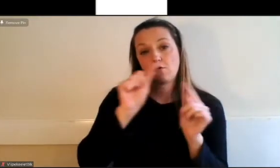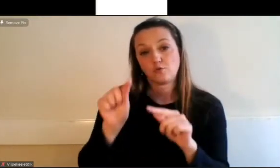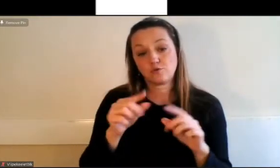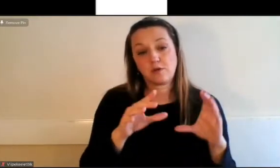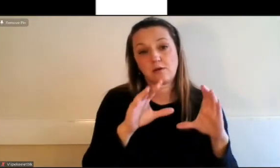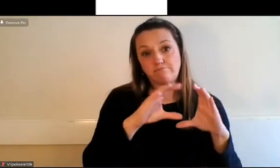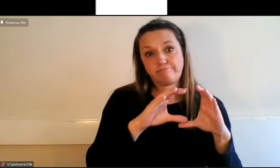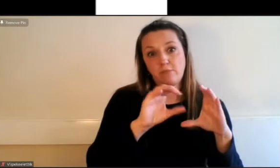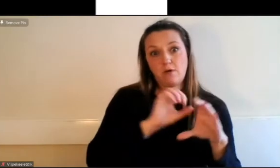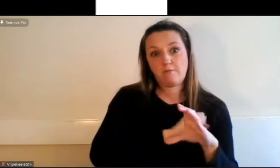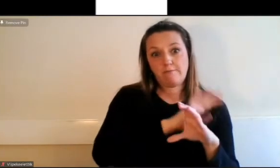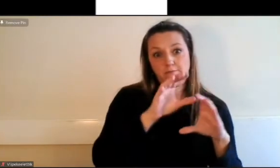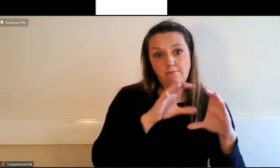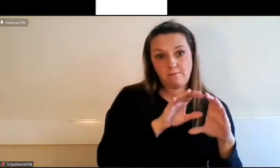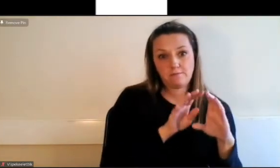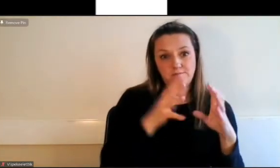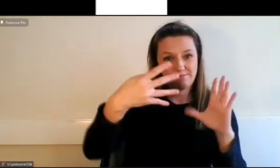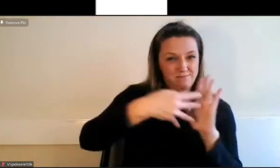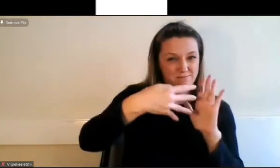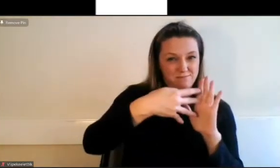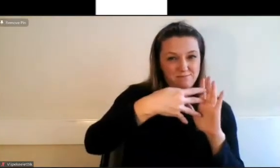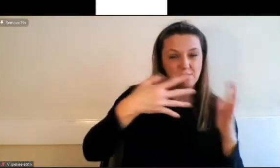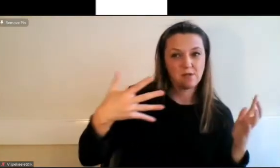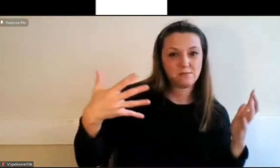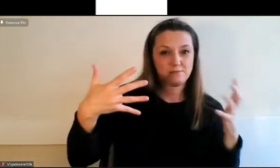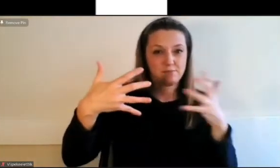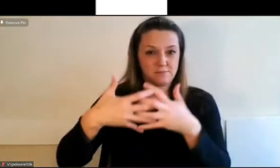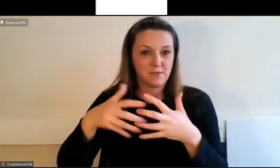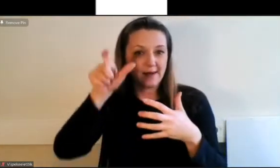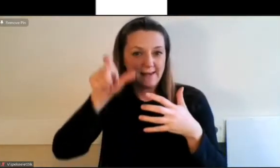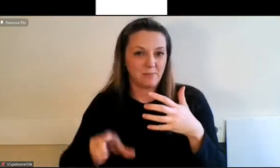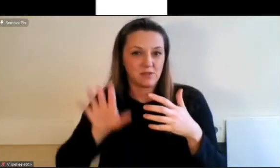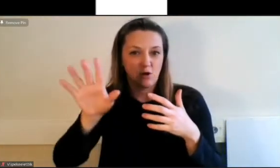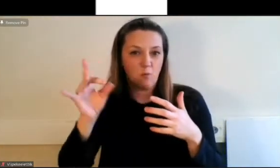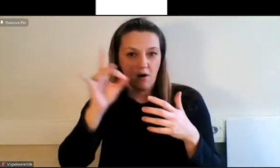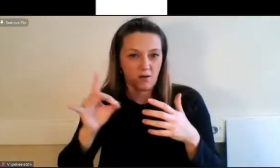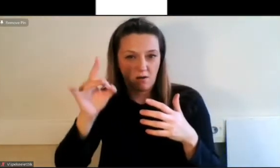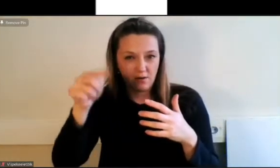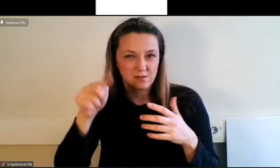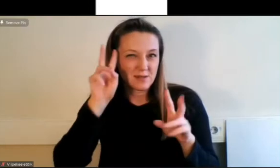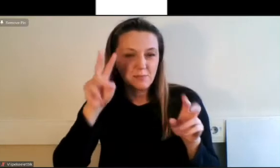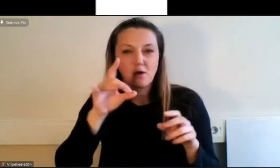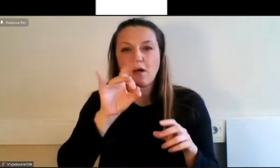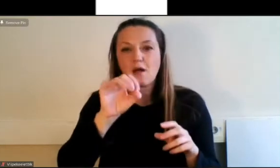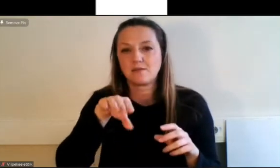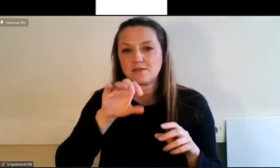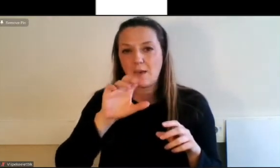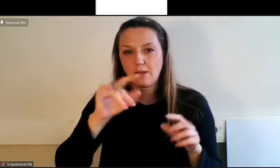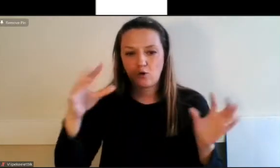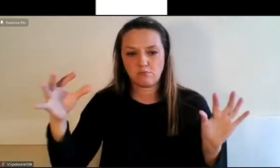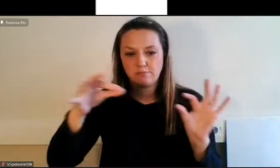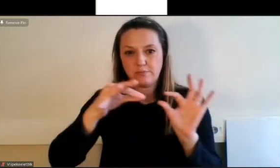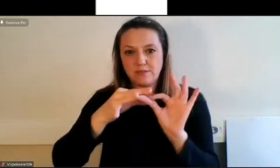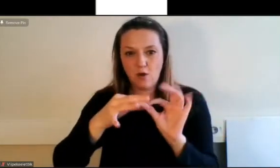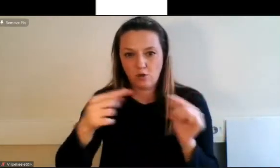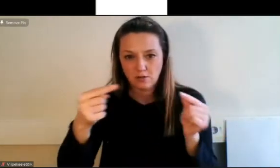käigus tekkida antikehad. Ehk siis nakkuse ajal tekib väga palju erinevaid antikehasid. Aga meid huvitavad